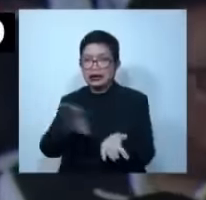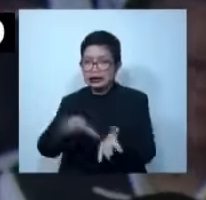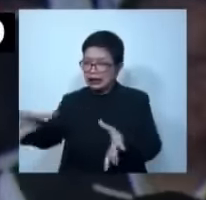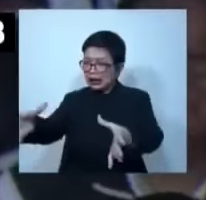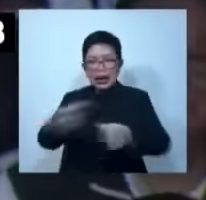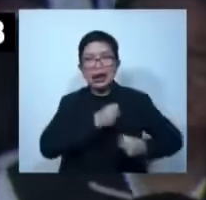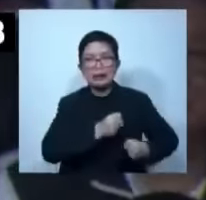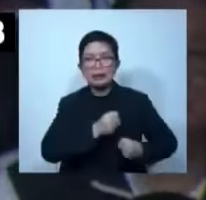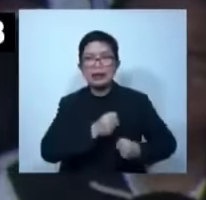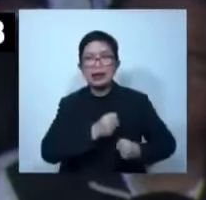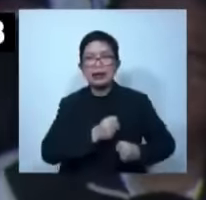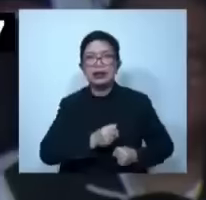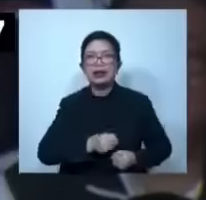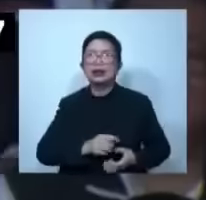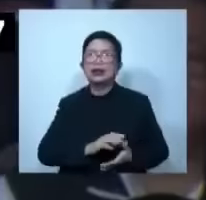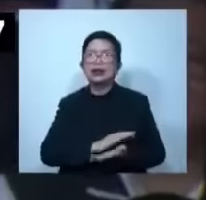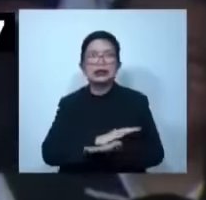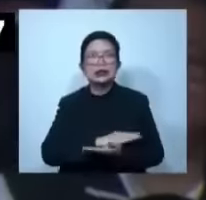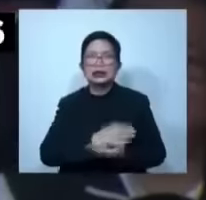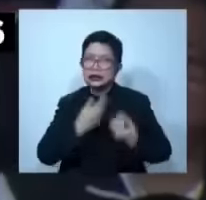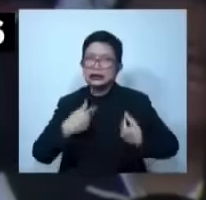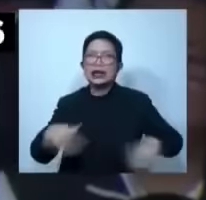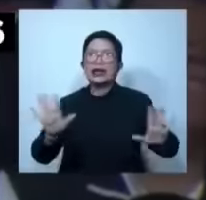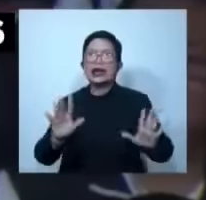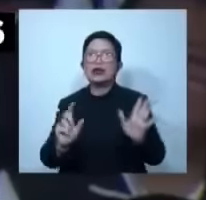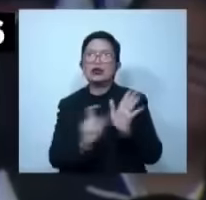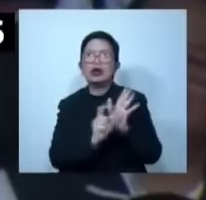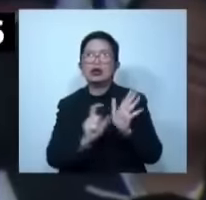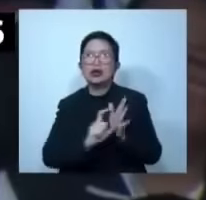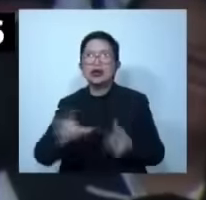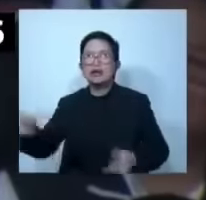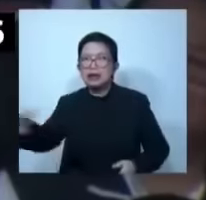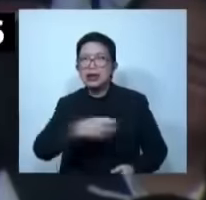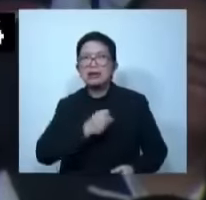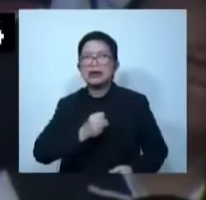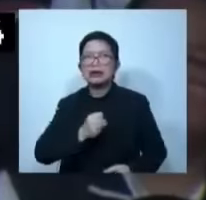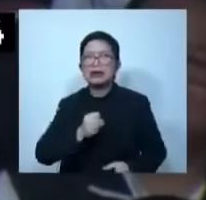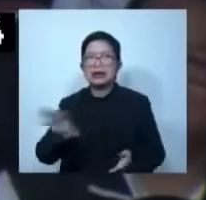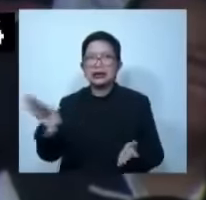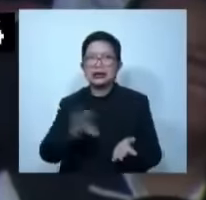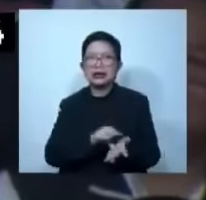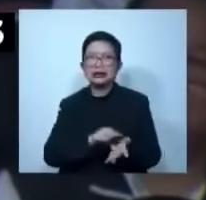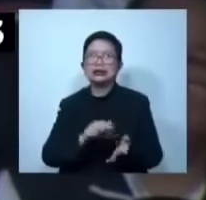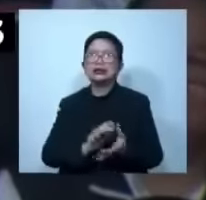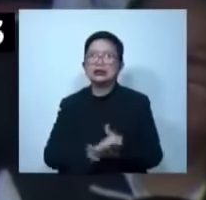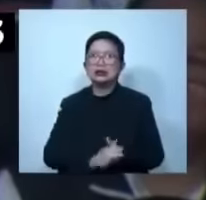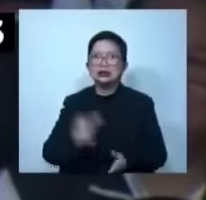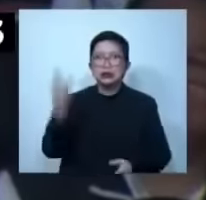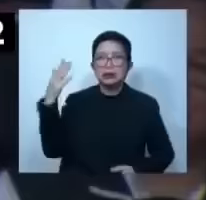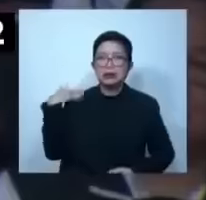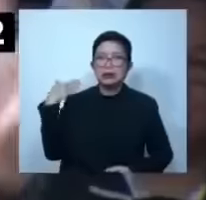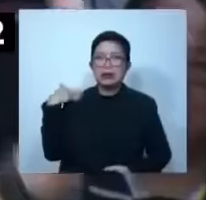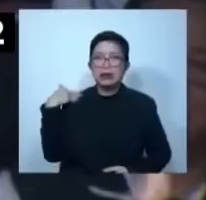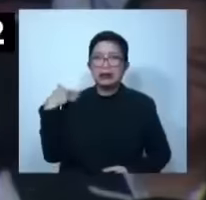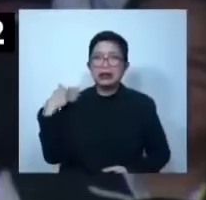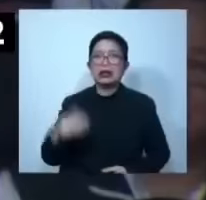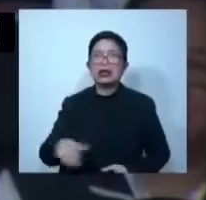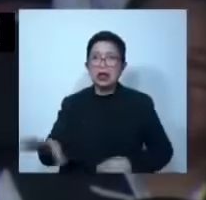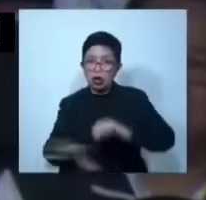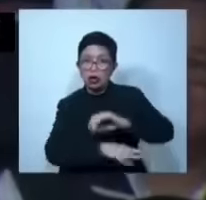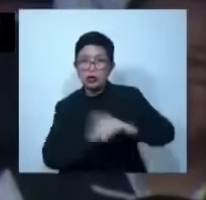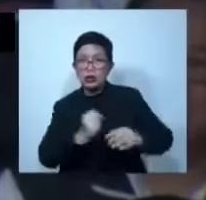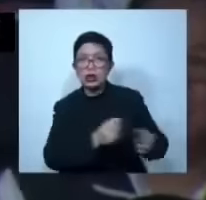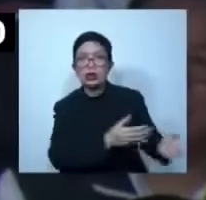Maka segera kita bereskan undang-undang perampasan aset dan untuk pejabat yang korupsi, bawa ke Nusa Kambangan. Agar